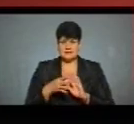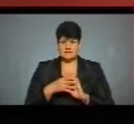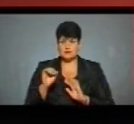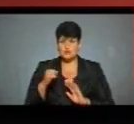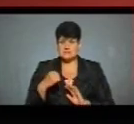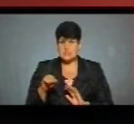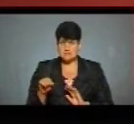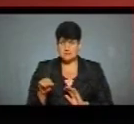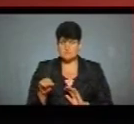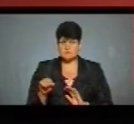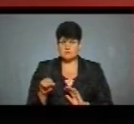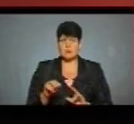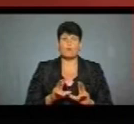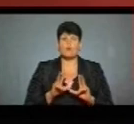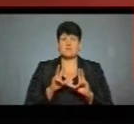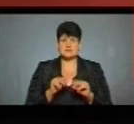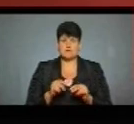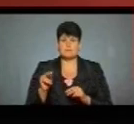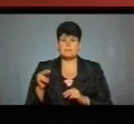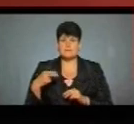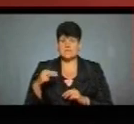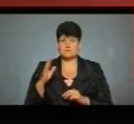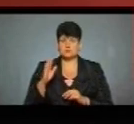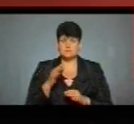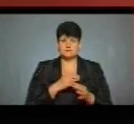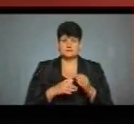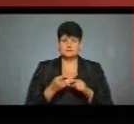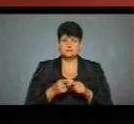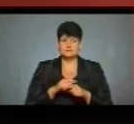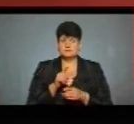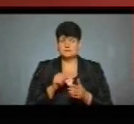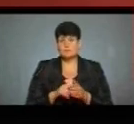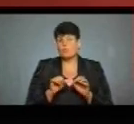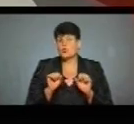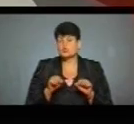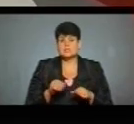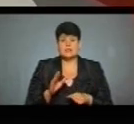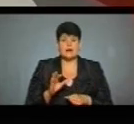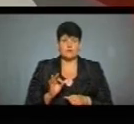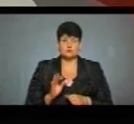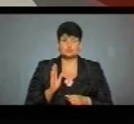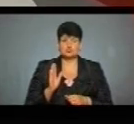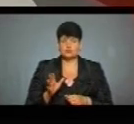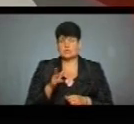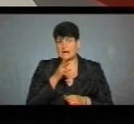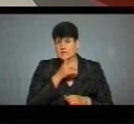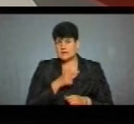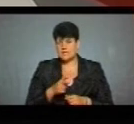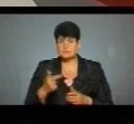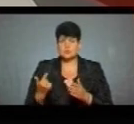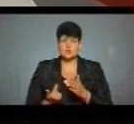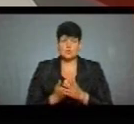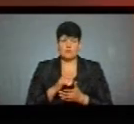серпня, адже, як пообіцяв президент, будуть обговорювати це питання і, можливо, так буде термін знову продовжений